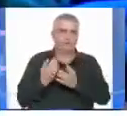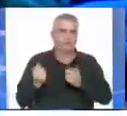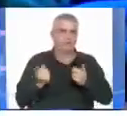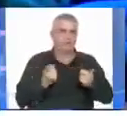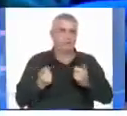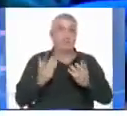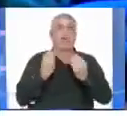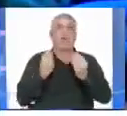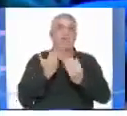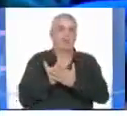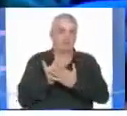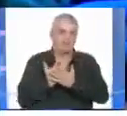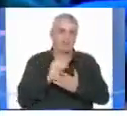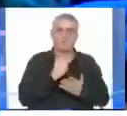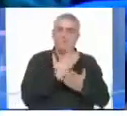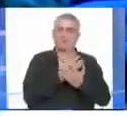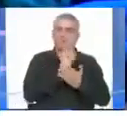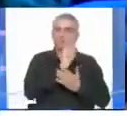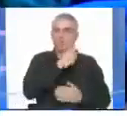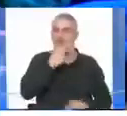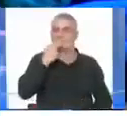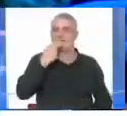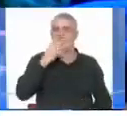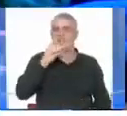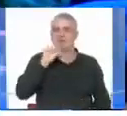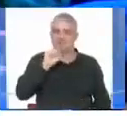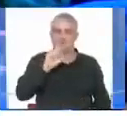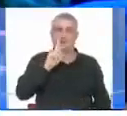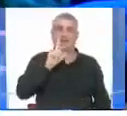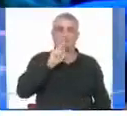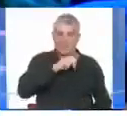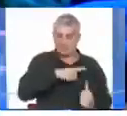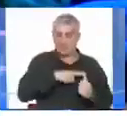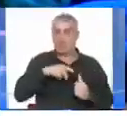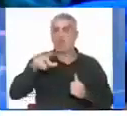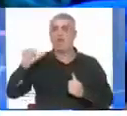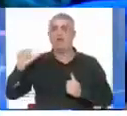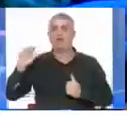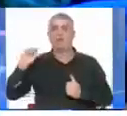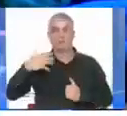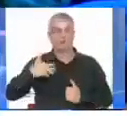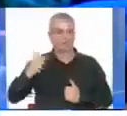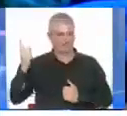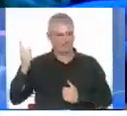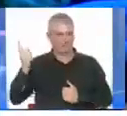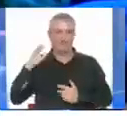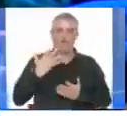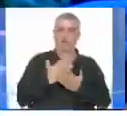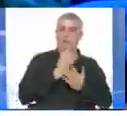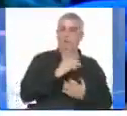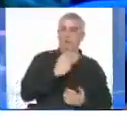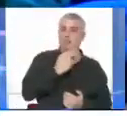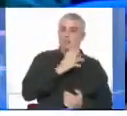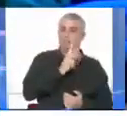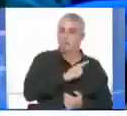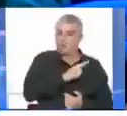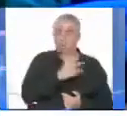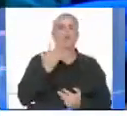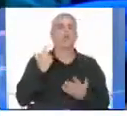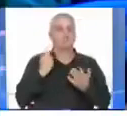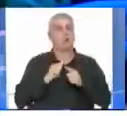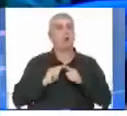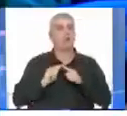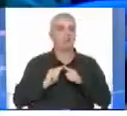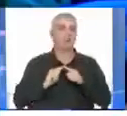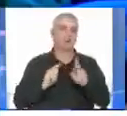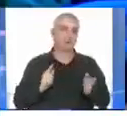בין הרבה עדים לעדות של הדס קליין, בין העדות של ארנון מילצ'ן, שהוא עד מרכזי, לעדות של הדס קליין. הייתה